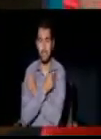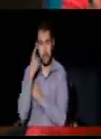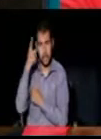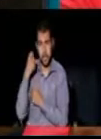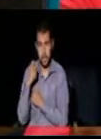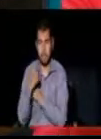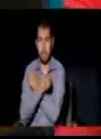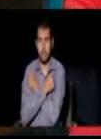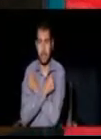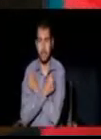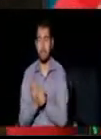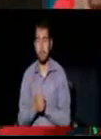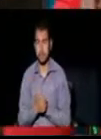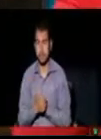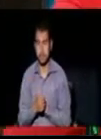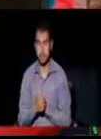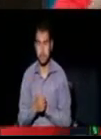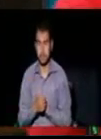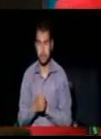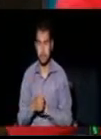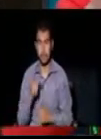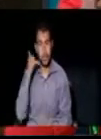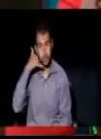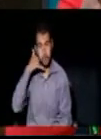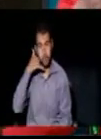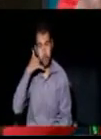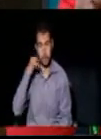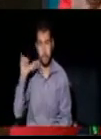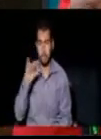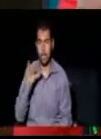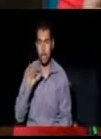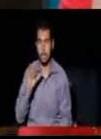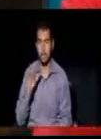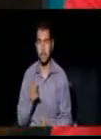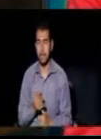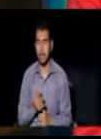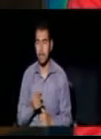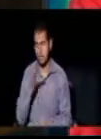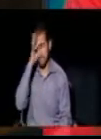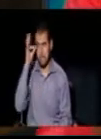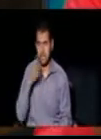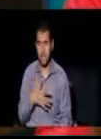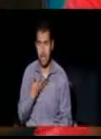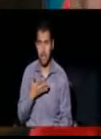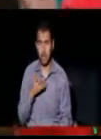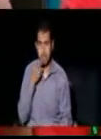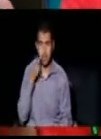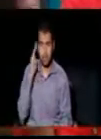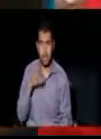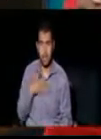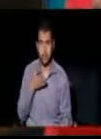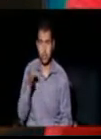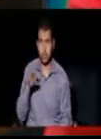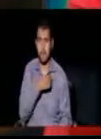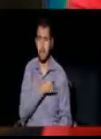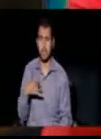هنعمل لهم كمان خط ساخن، خط الساخن دوت ده خط طوارئ، لو في حد من الصم مثلا راح مستشفى